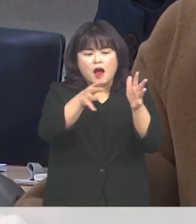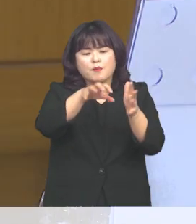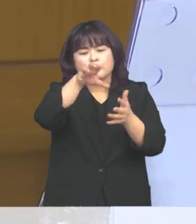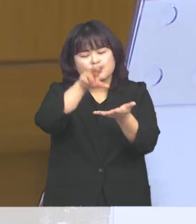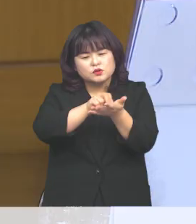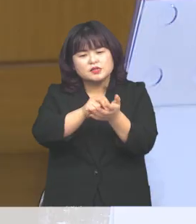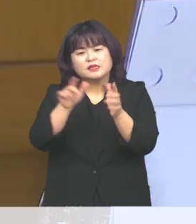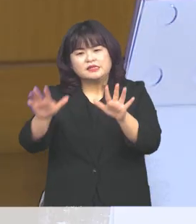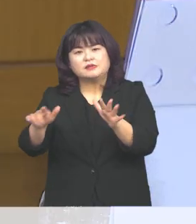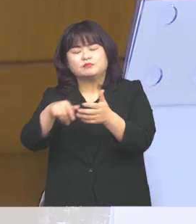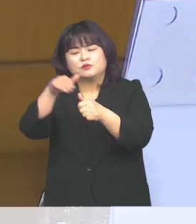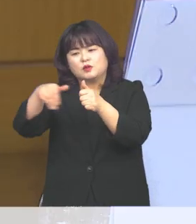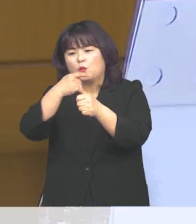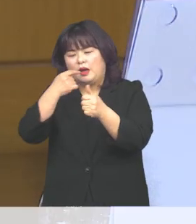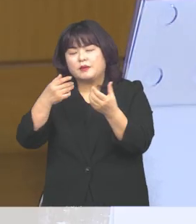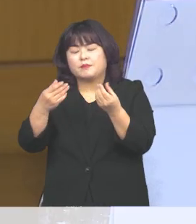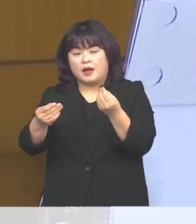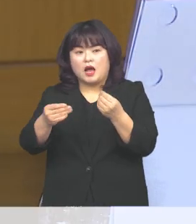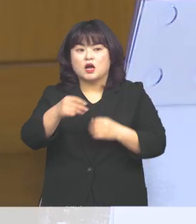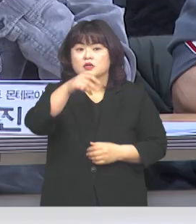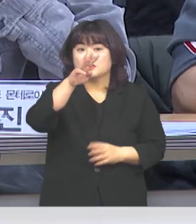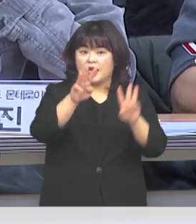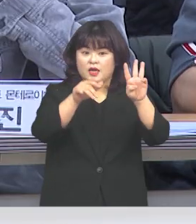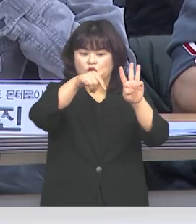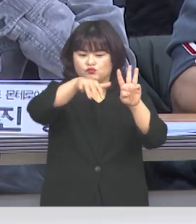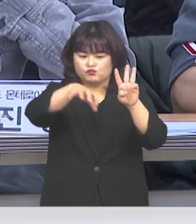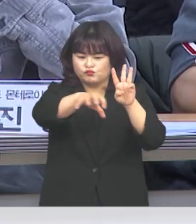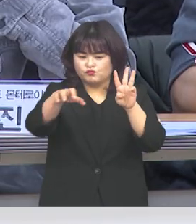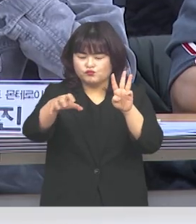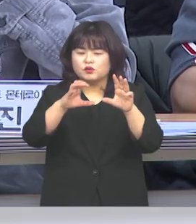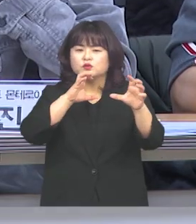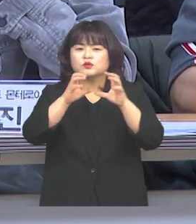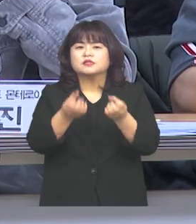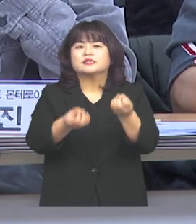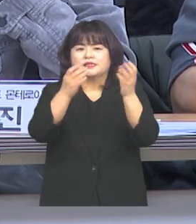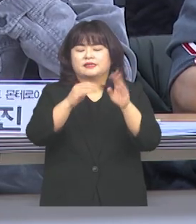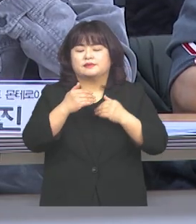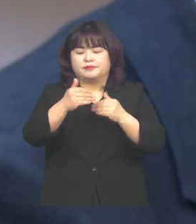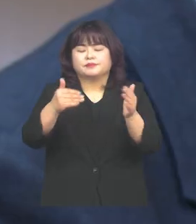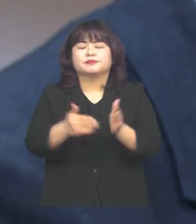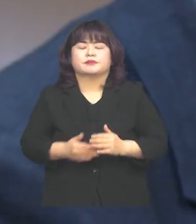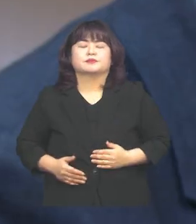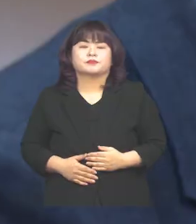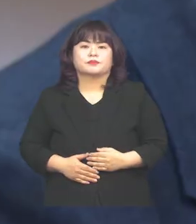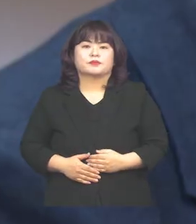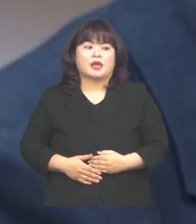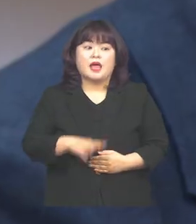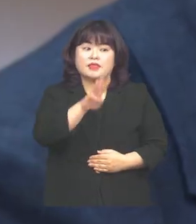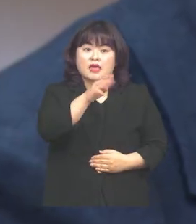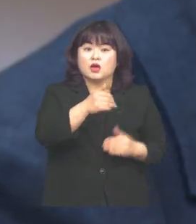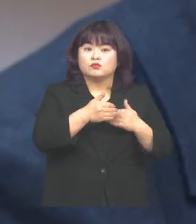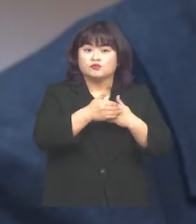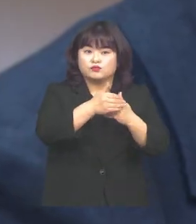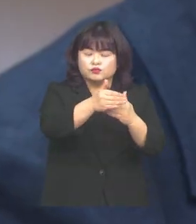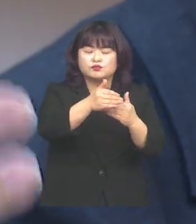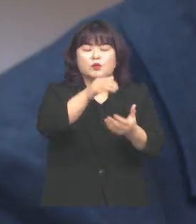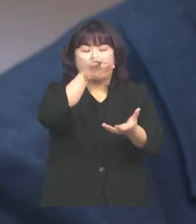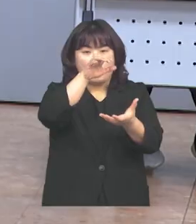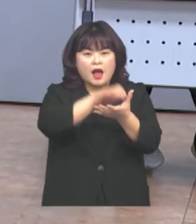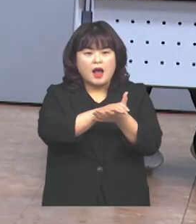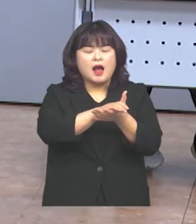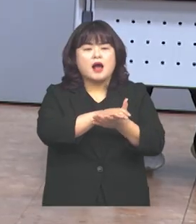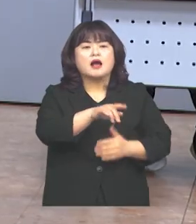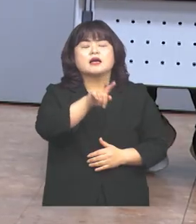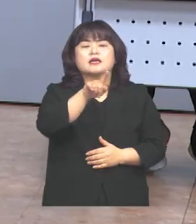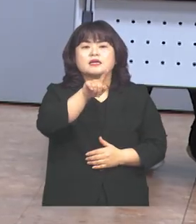단지별 문제와 현안 등을 논의하며 올해 세계 구 간담회를 마무리했습니다. 이 시장은 세계 지역의 입주자 대표 소통